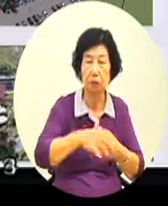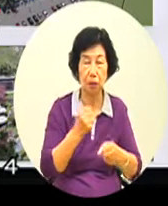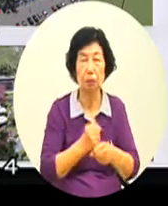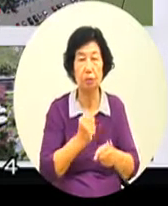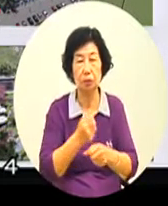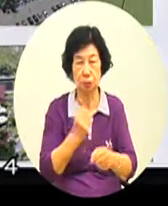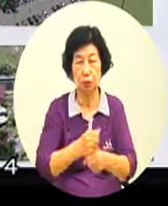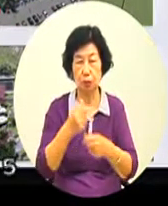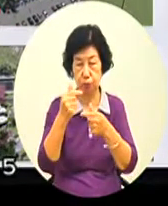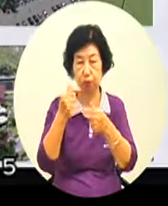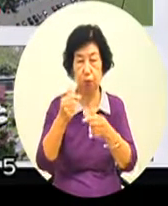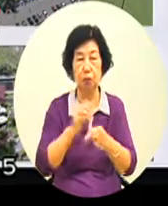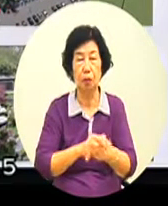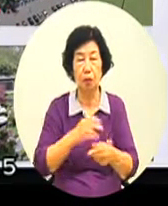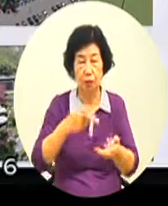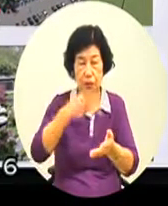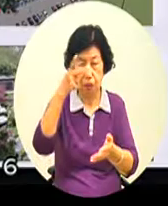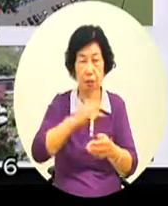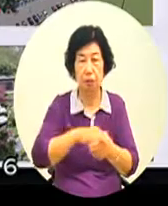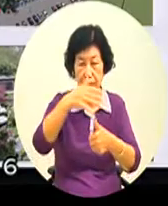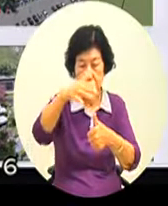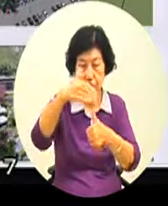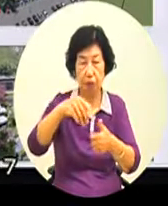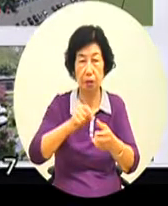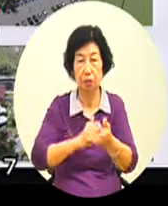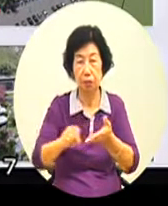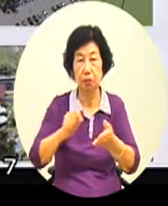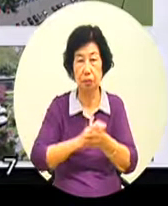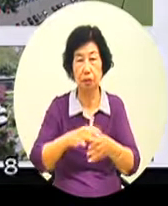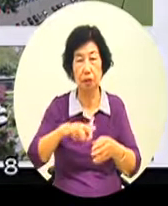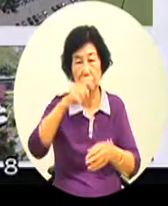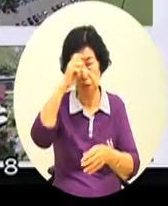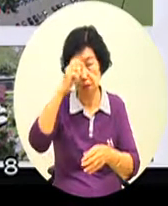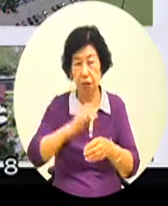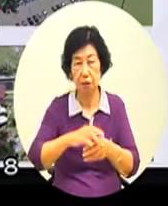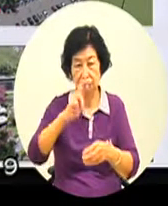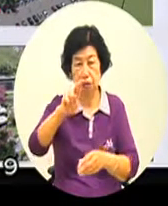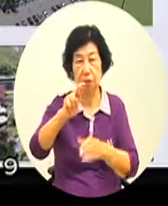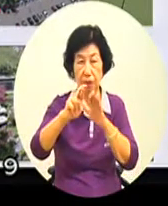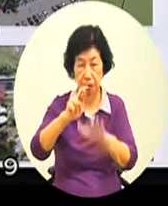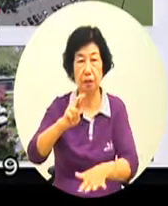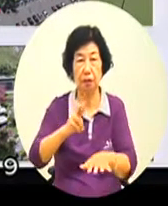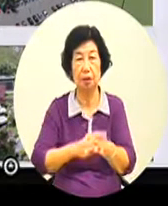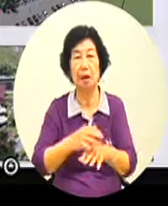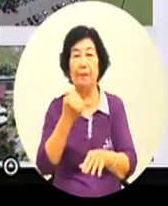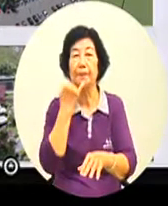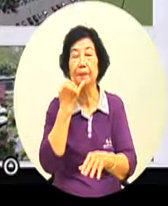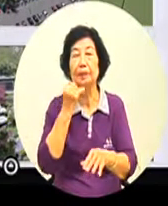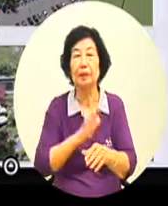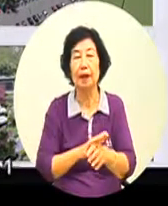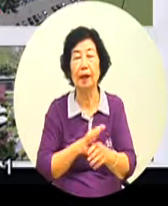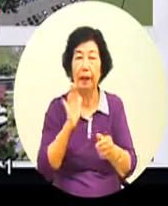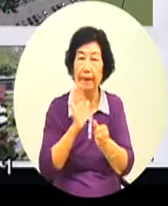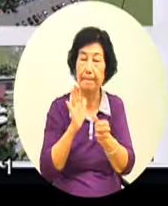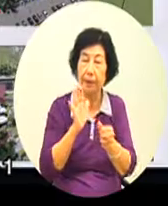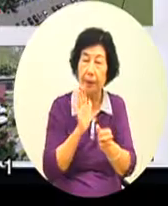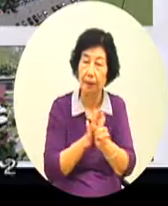理第2次工程的招标，希望在年底前能够有相关的建设能够成